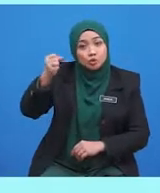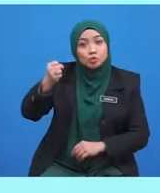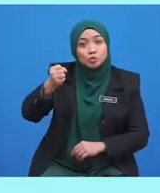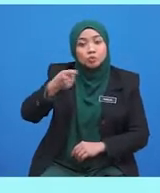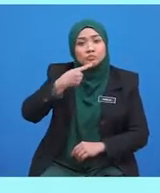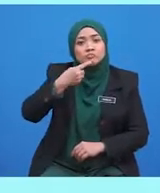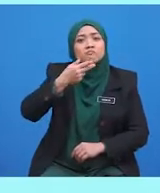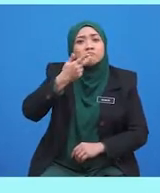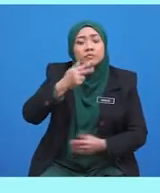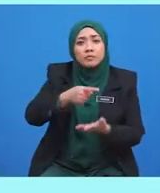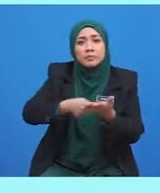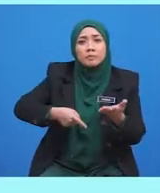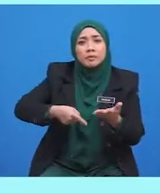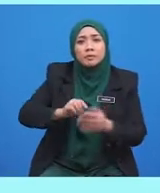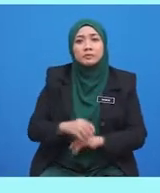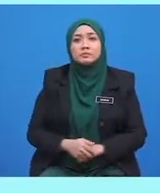Apa ya?